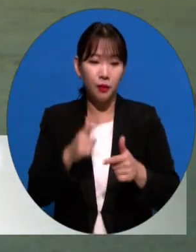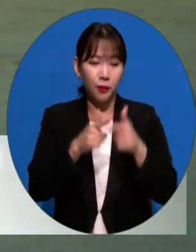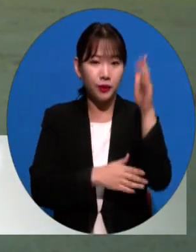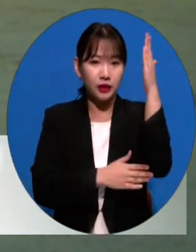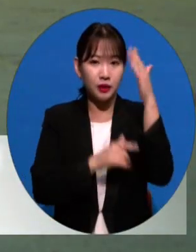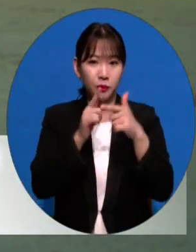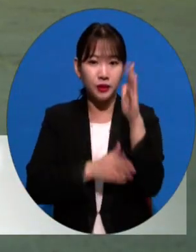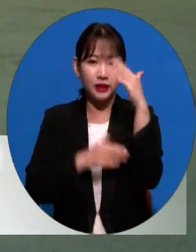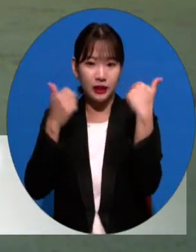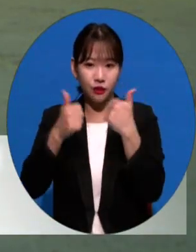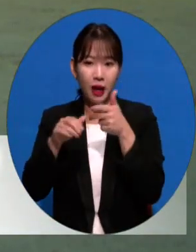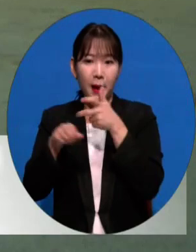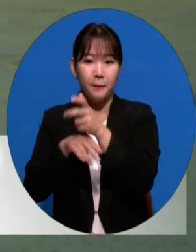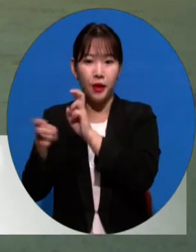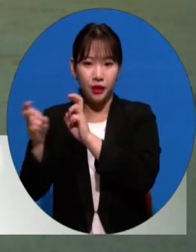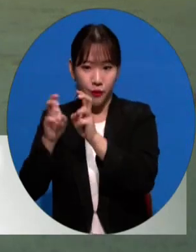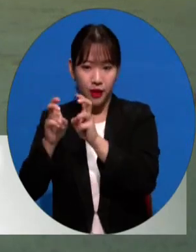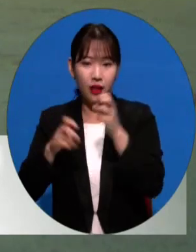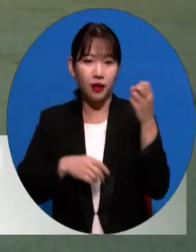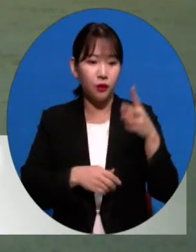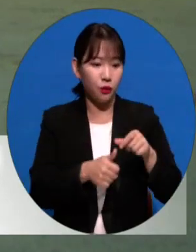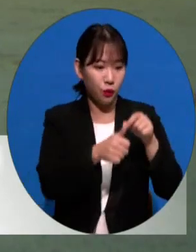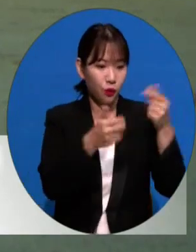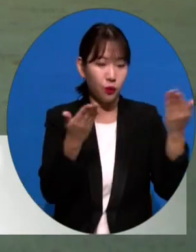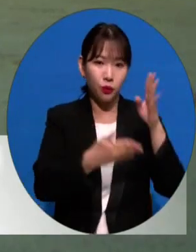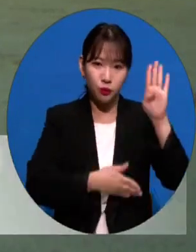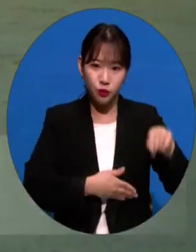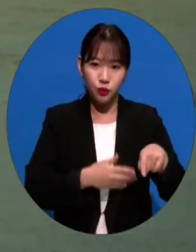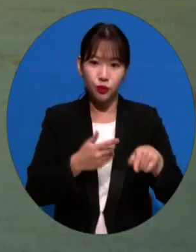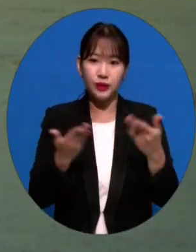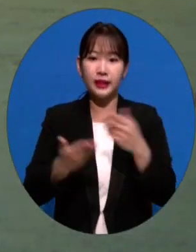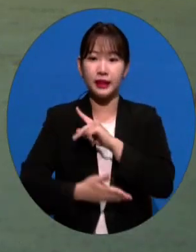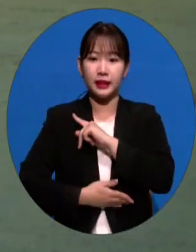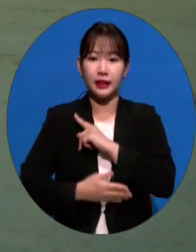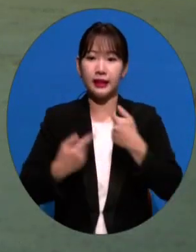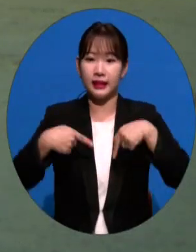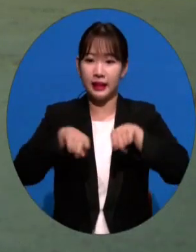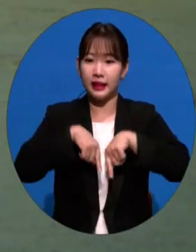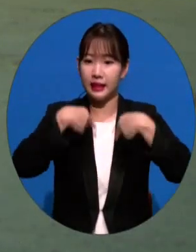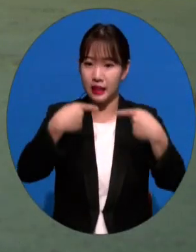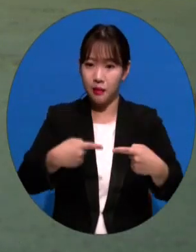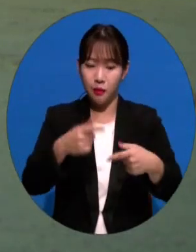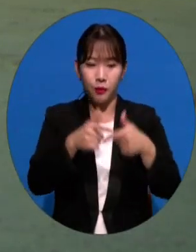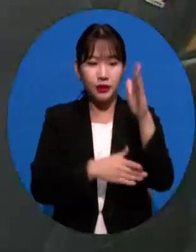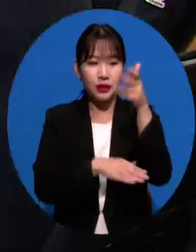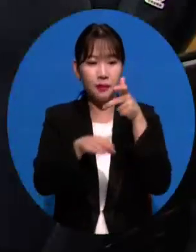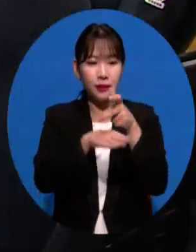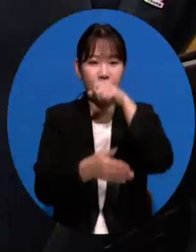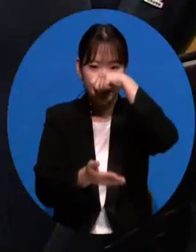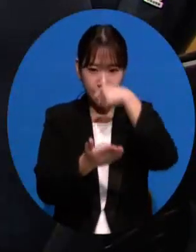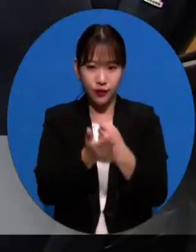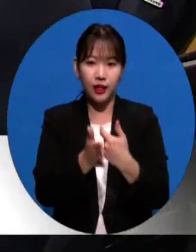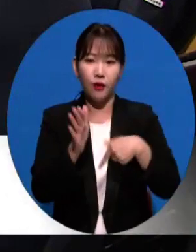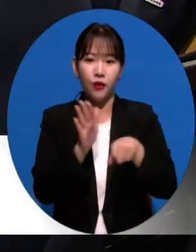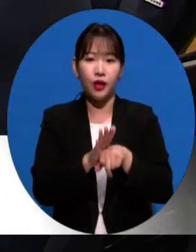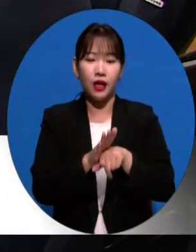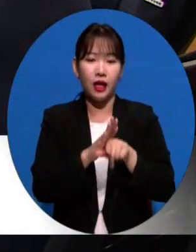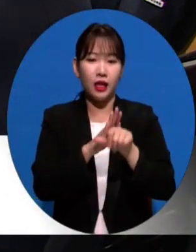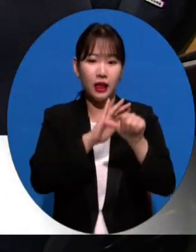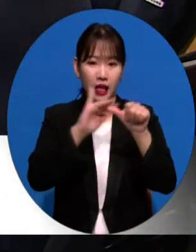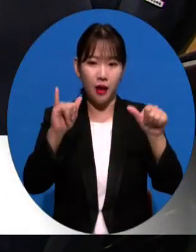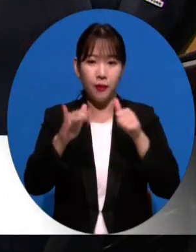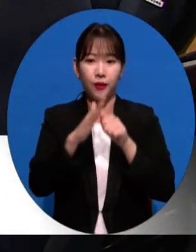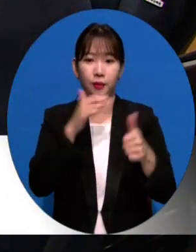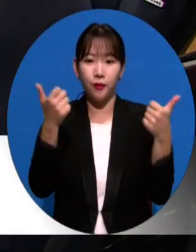목포시와 목포시의회, 태원유진역의 고용노동부, 노동조합 등이 참여하는 목포 시내버스 정상화 5자 대표자